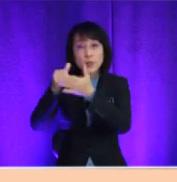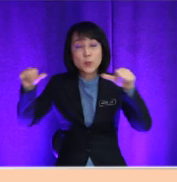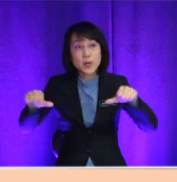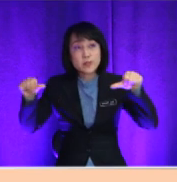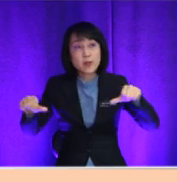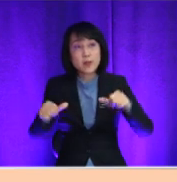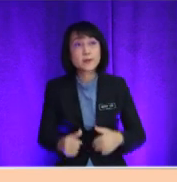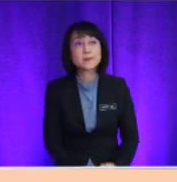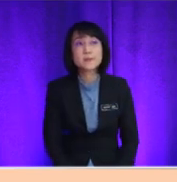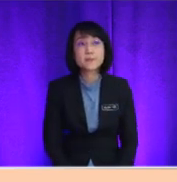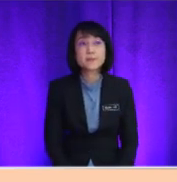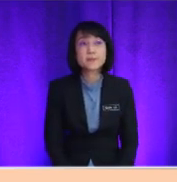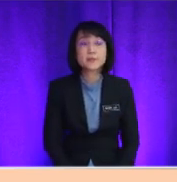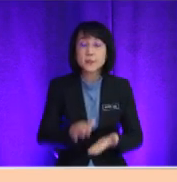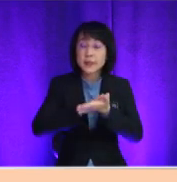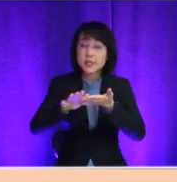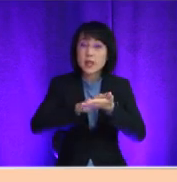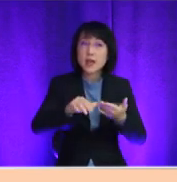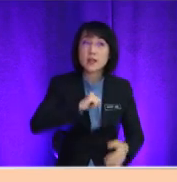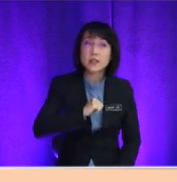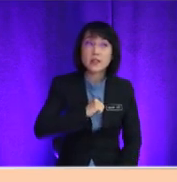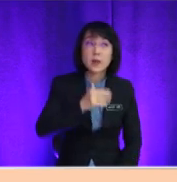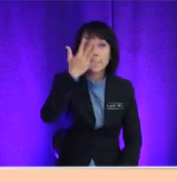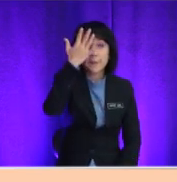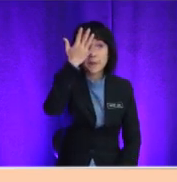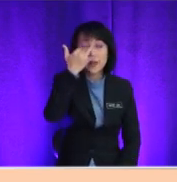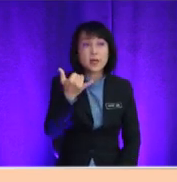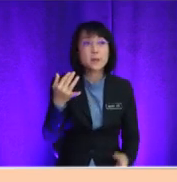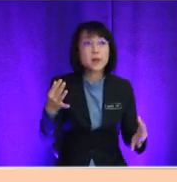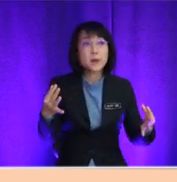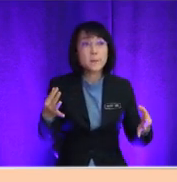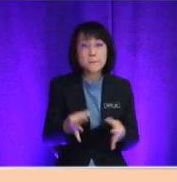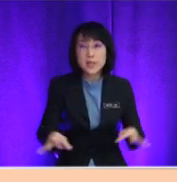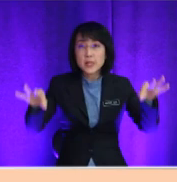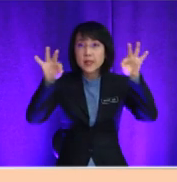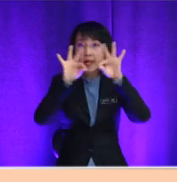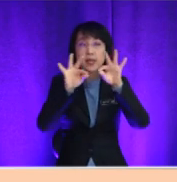antaranya seperti kebersihan diri Kenapa pentingnya mereka